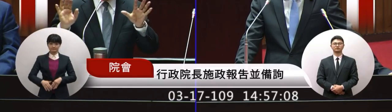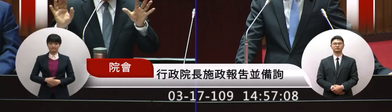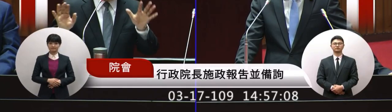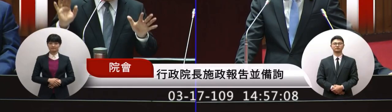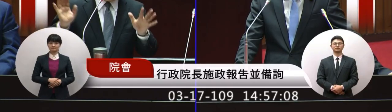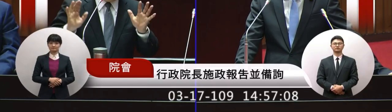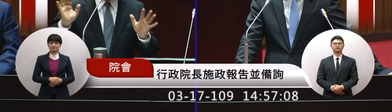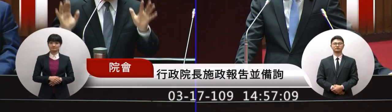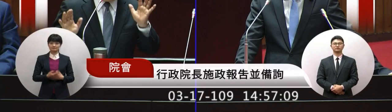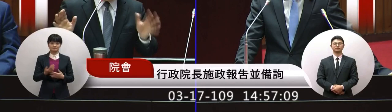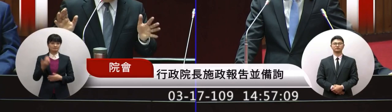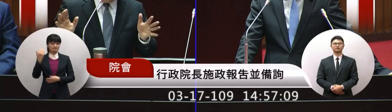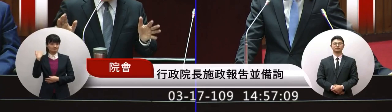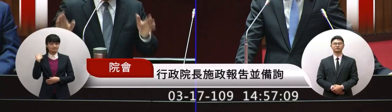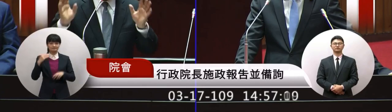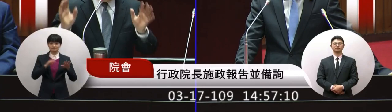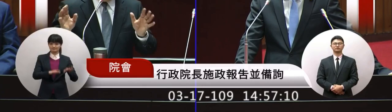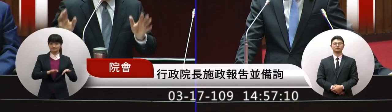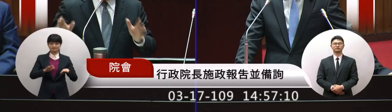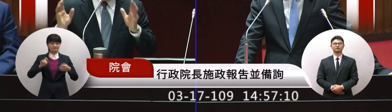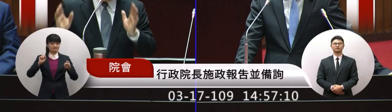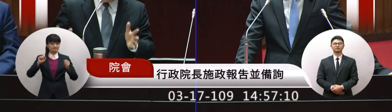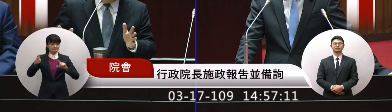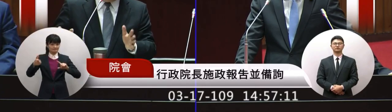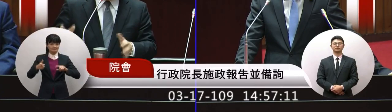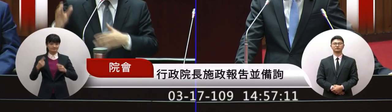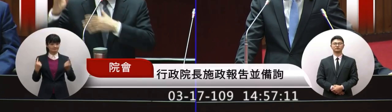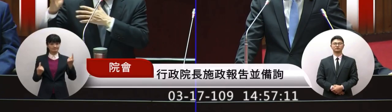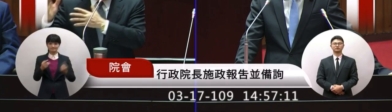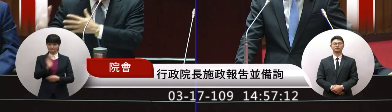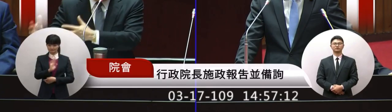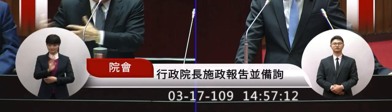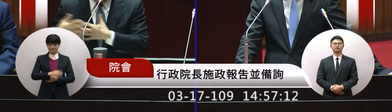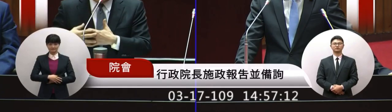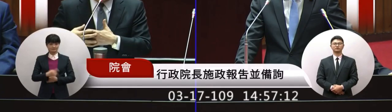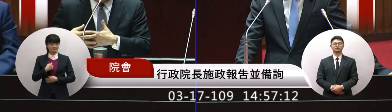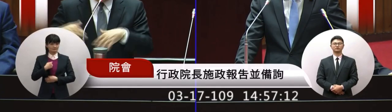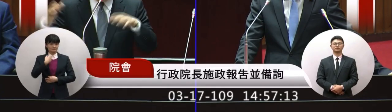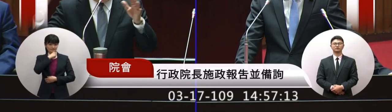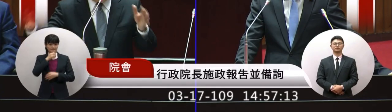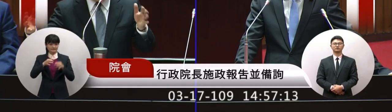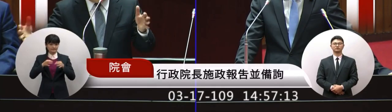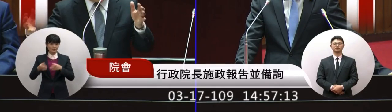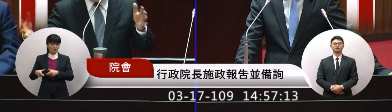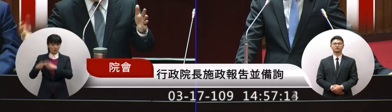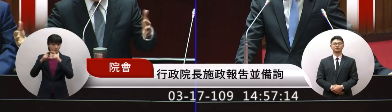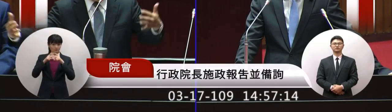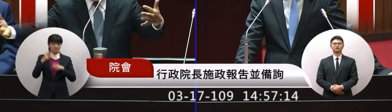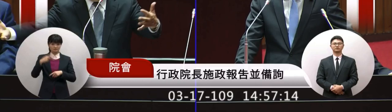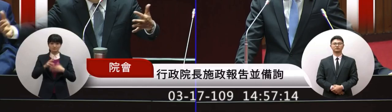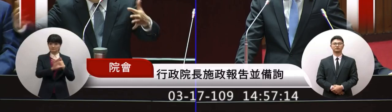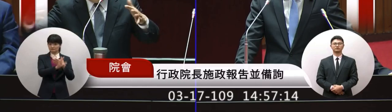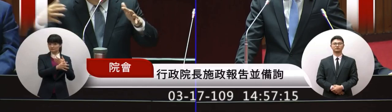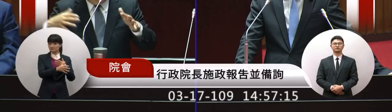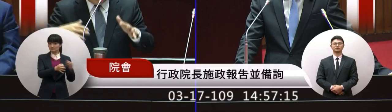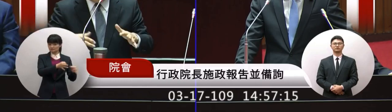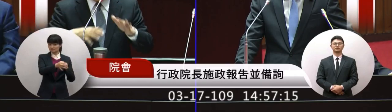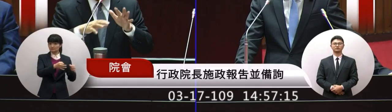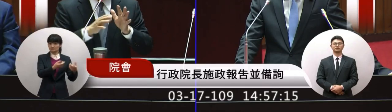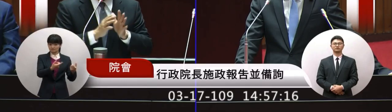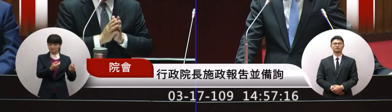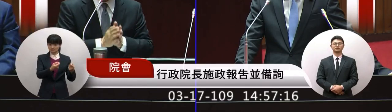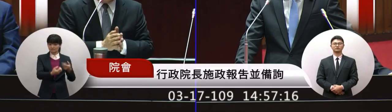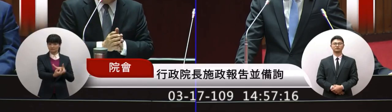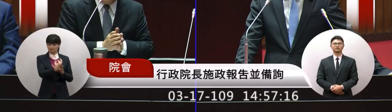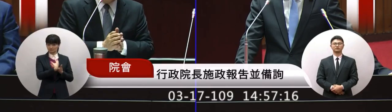境不能相比，但我们看到不只是台商回台，连外商外资都大量